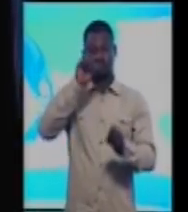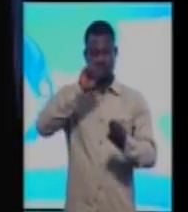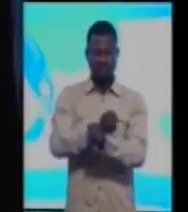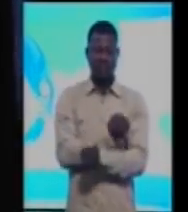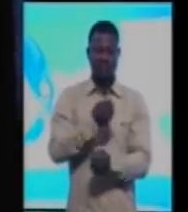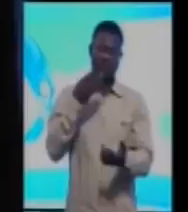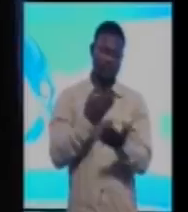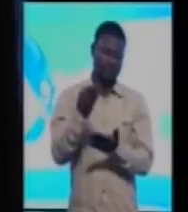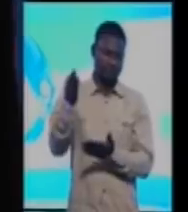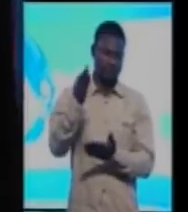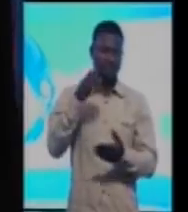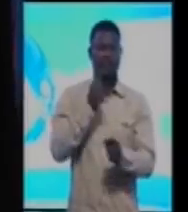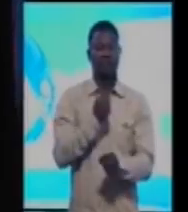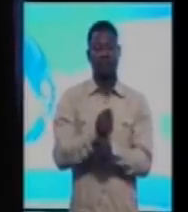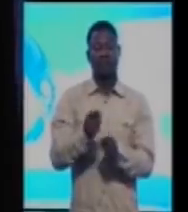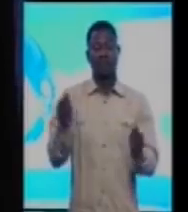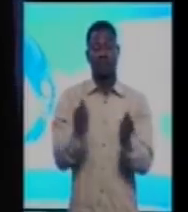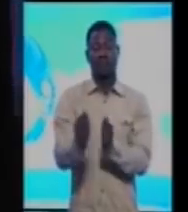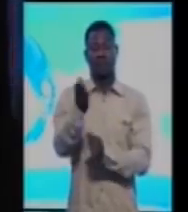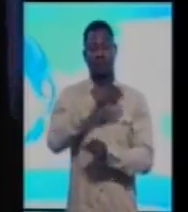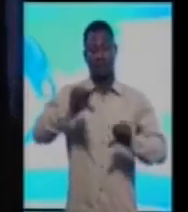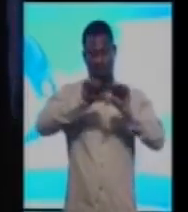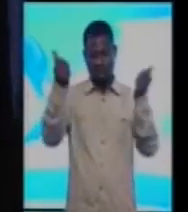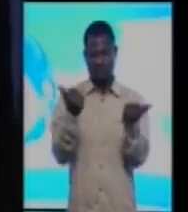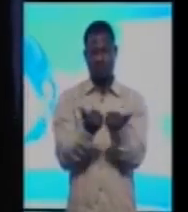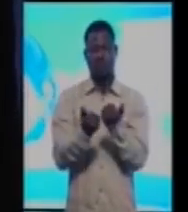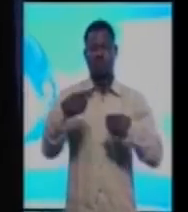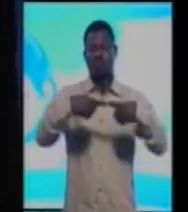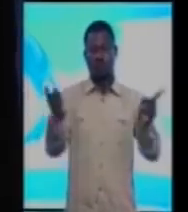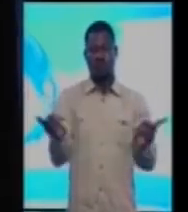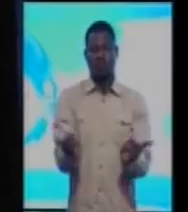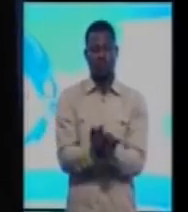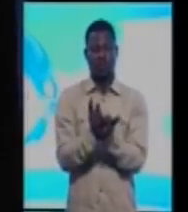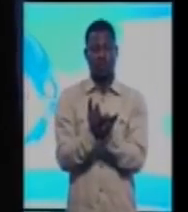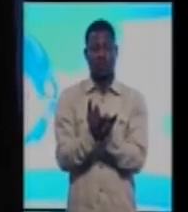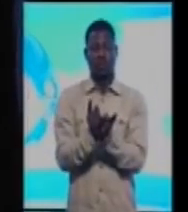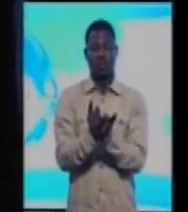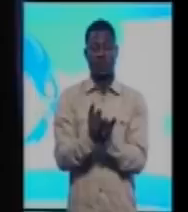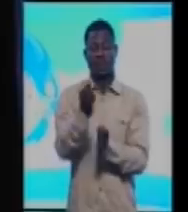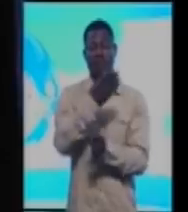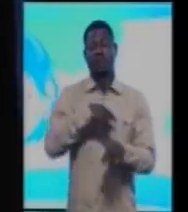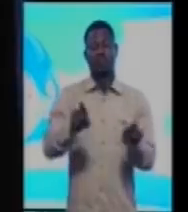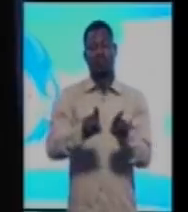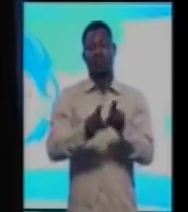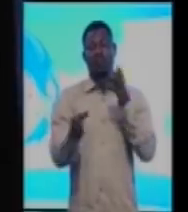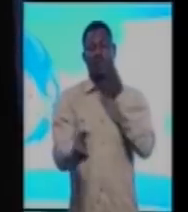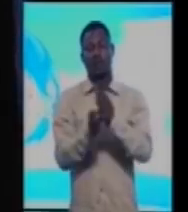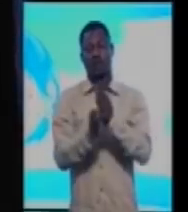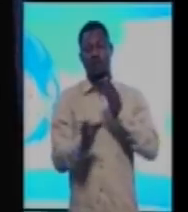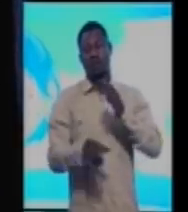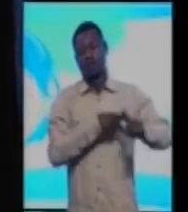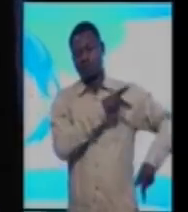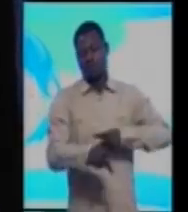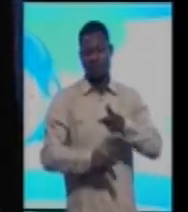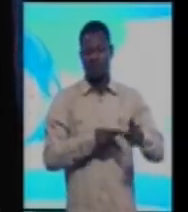financier décentralisé travaille avec des associations, des groupements, comment on appelle, des caisses populaires qui sont sur